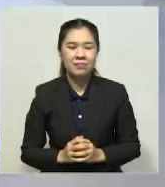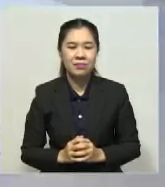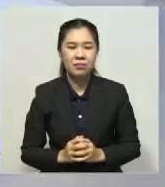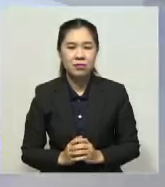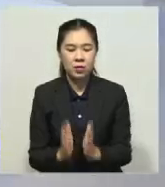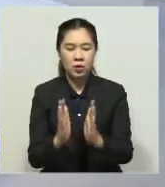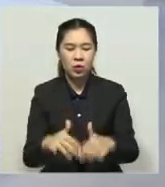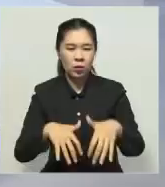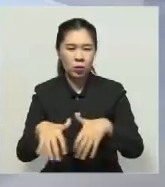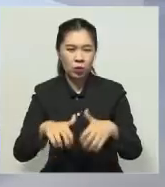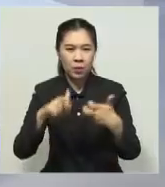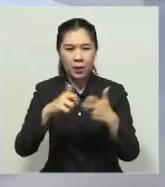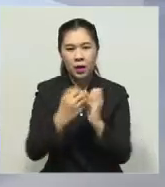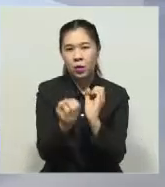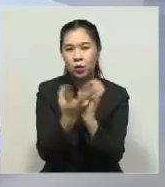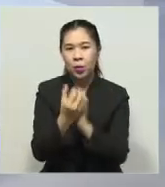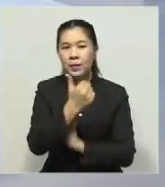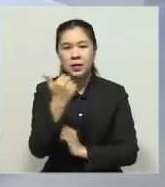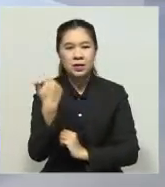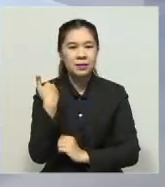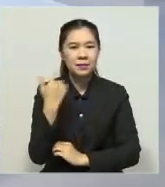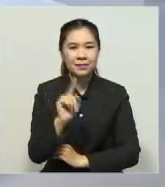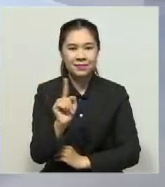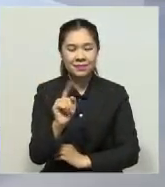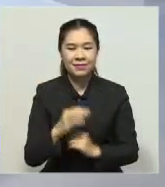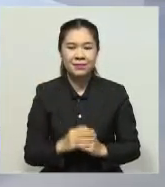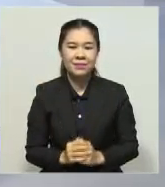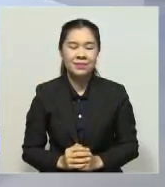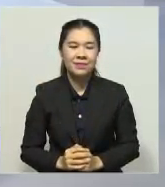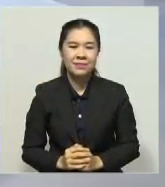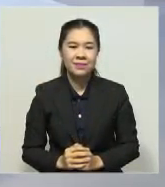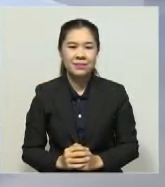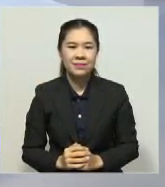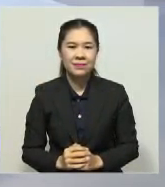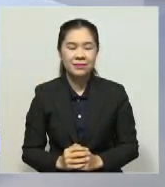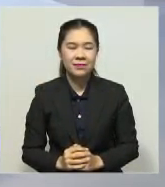แล้วอย่างนี้ประชาชนได้รับความเดือดร้อนด้านอื่นๆเพิ่มเติมอีกไหมคะ